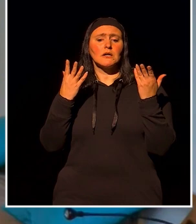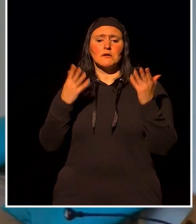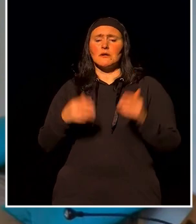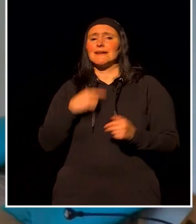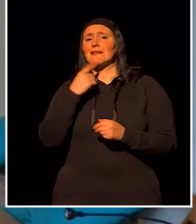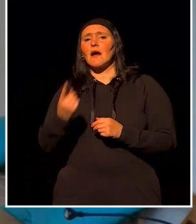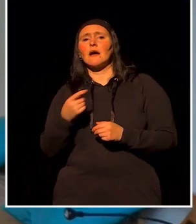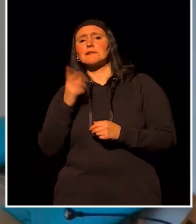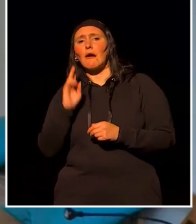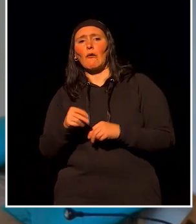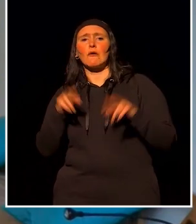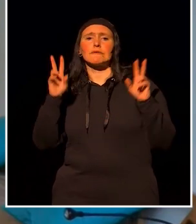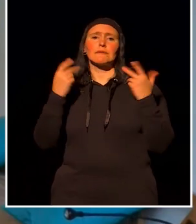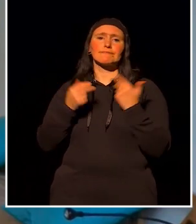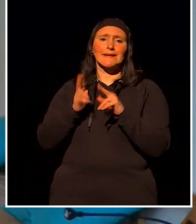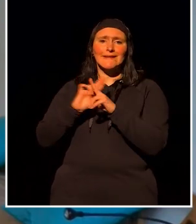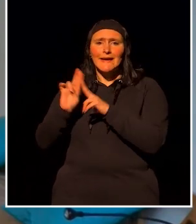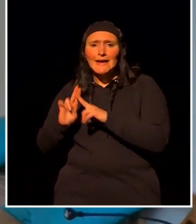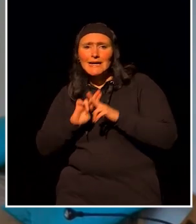Das kann man